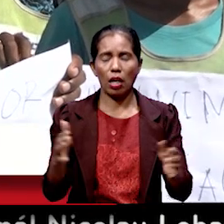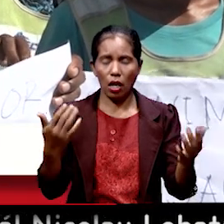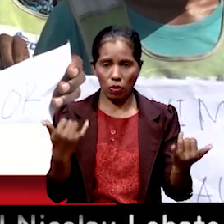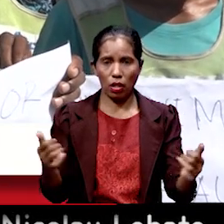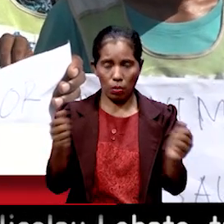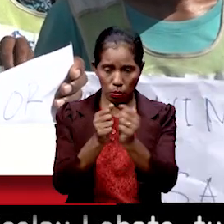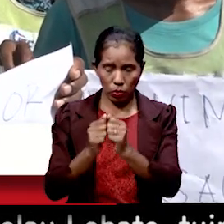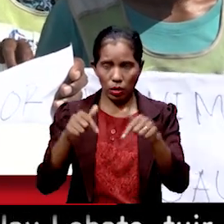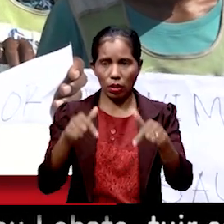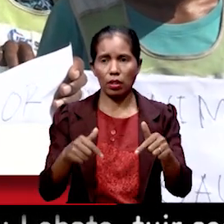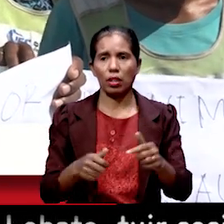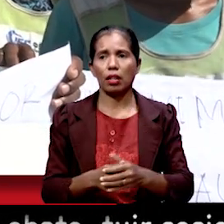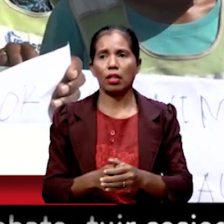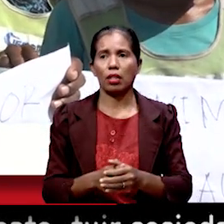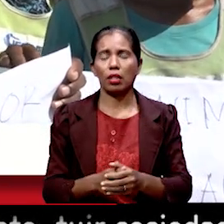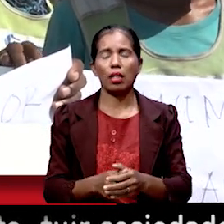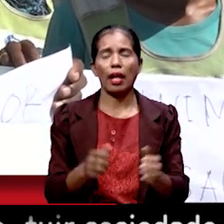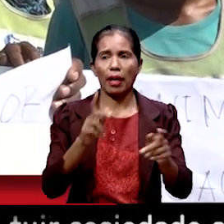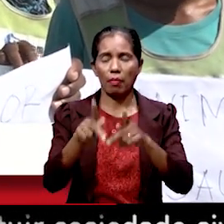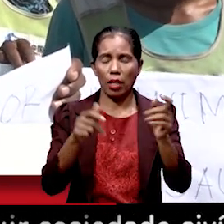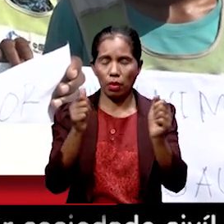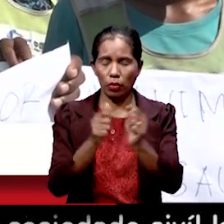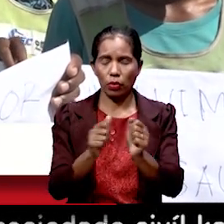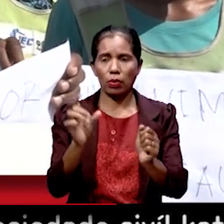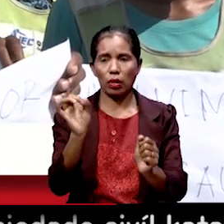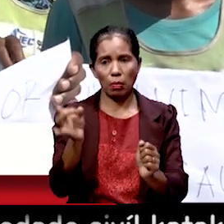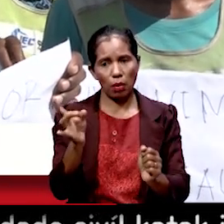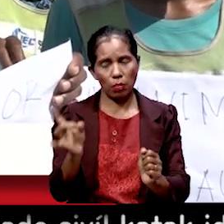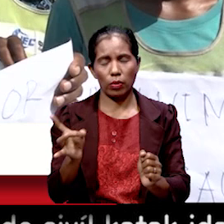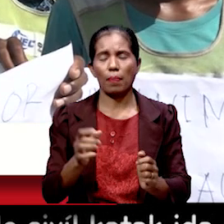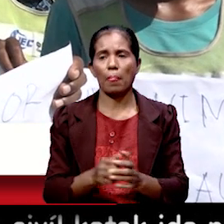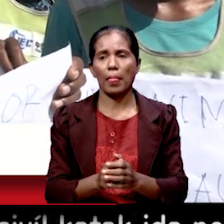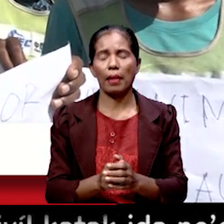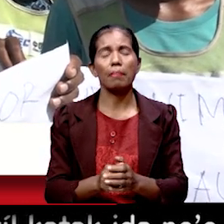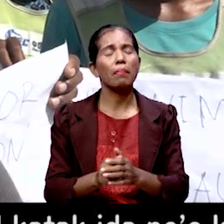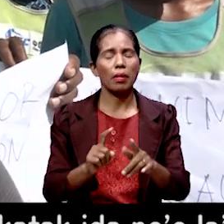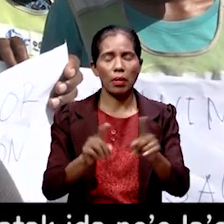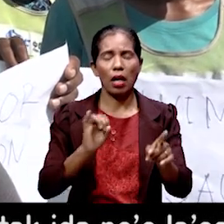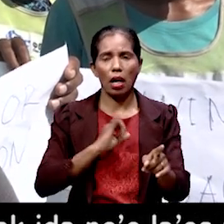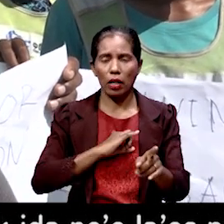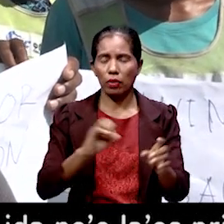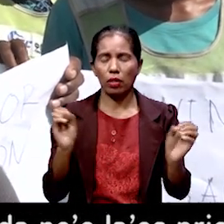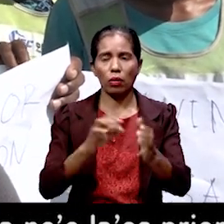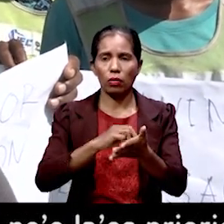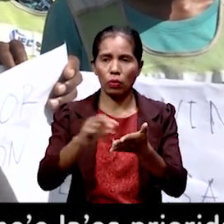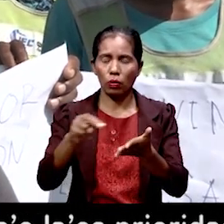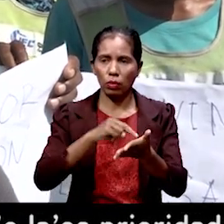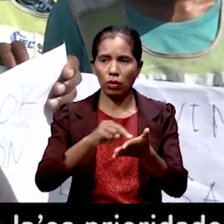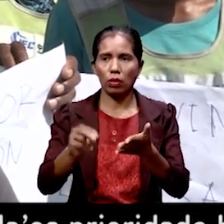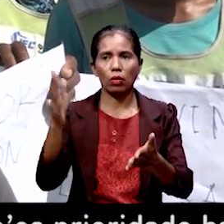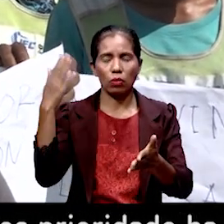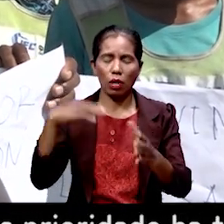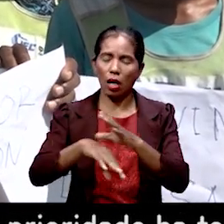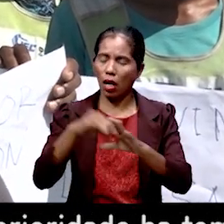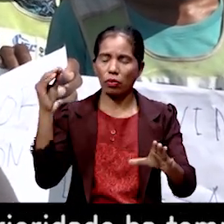nene pelu menus 80 tal. Mabe idane haula konta numero sira nebe kia durante ne